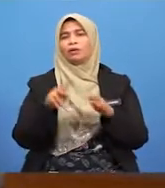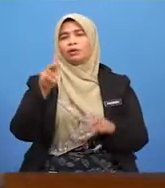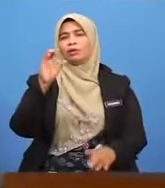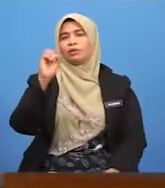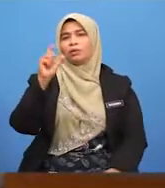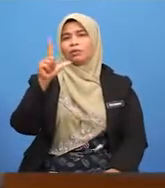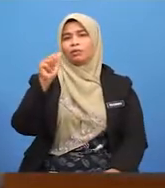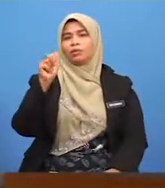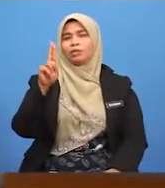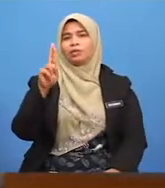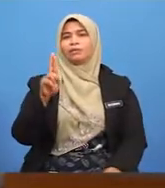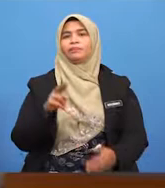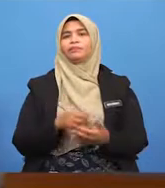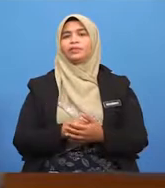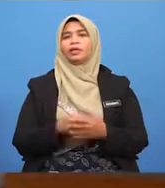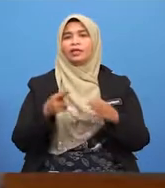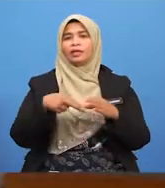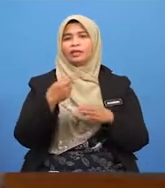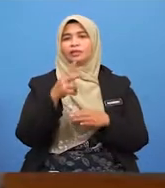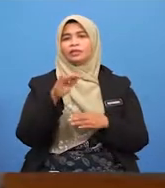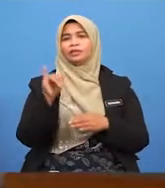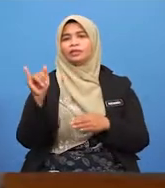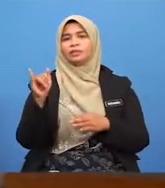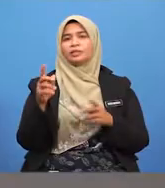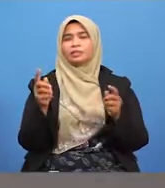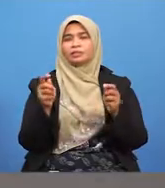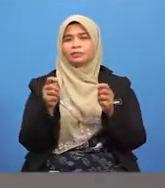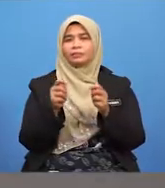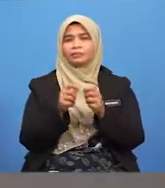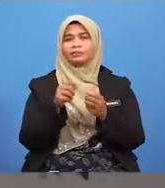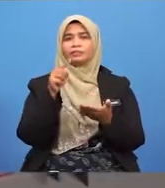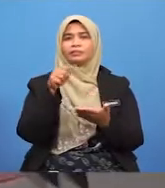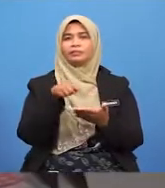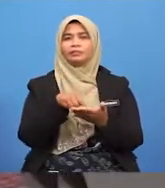termasuk basi Hai hasilnya seperti ini